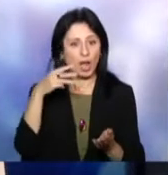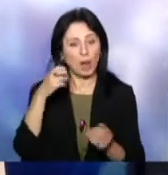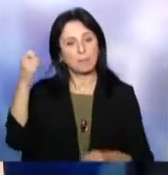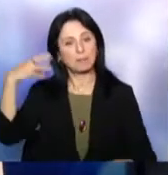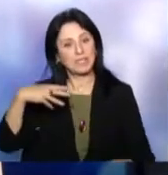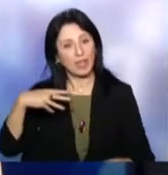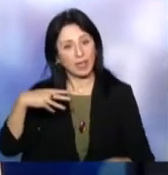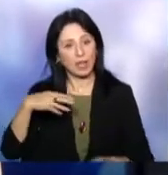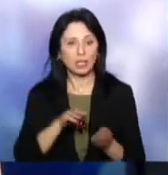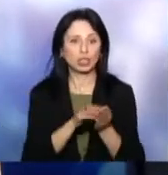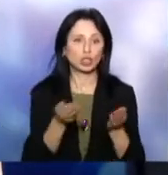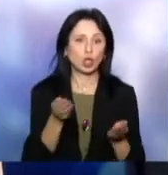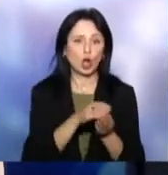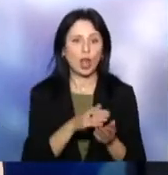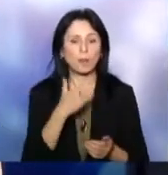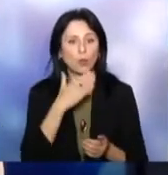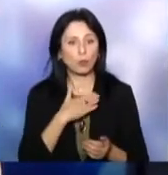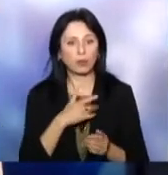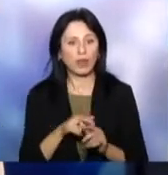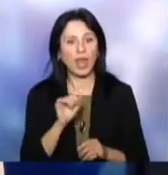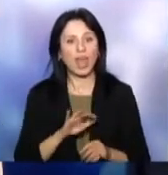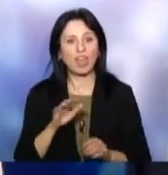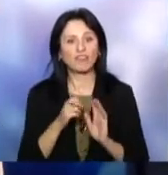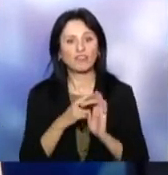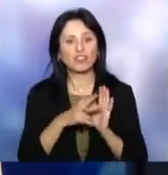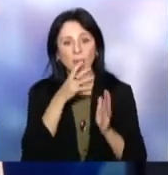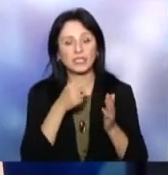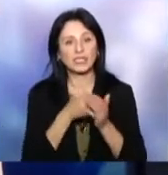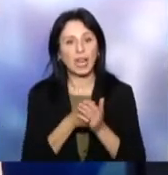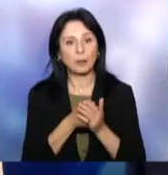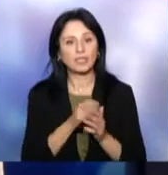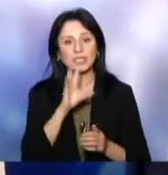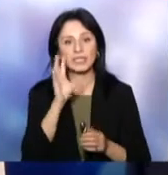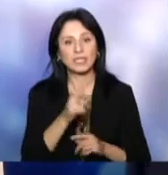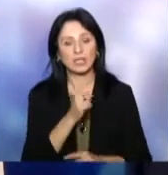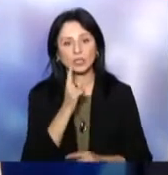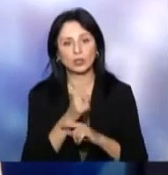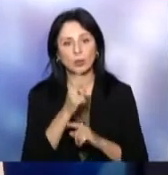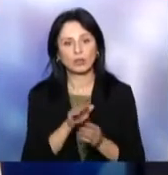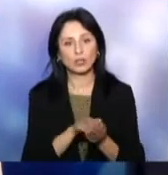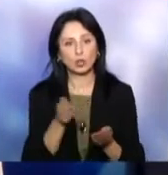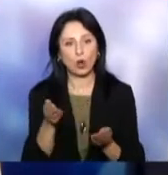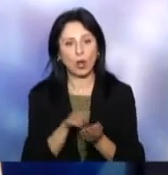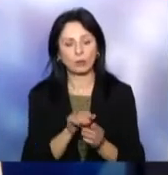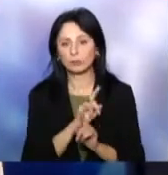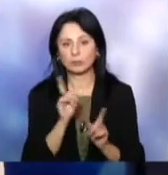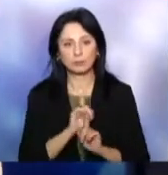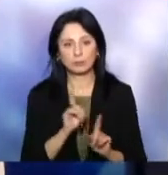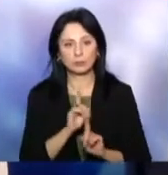რუჯის სიყვარულს, ევროპაში 18 წლამდე ასაკში საერთოდ აიკრძალა სოლარიუმები, იმიტომ